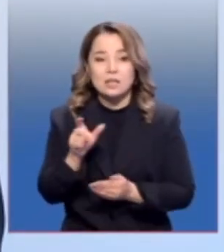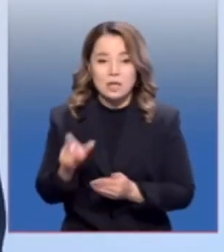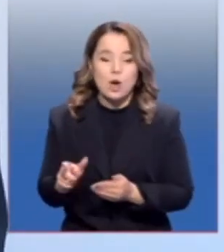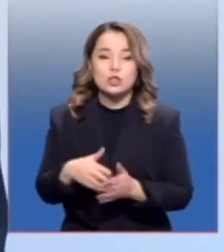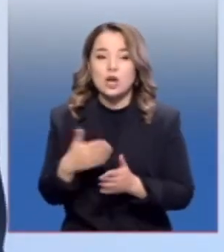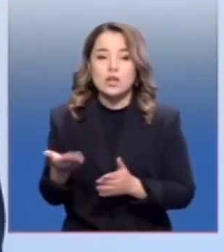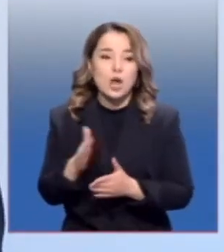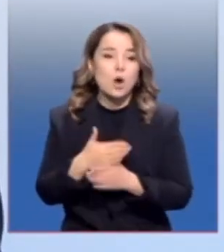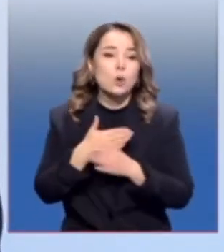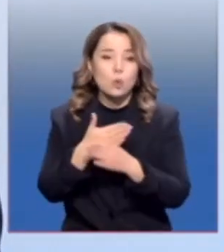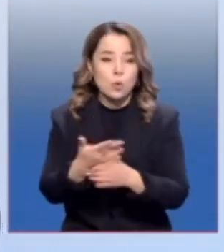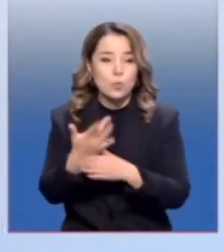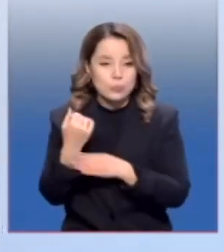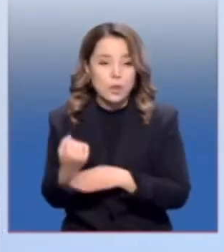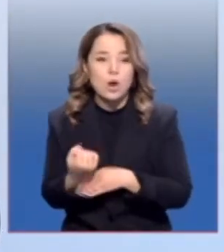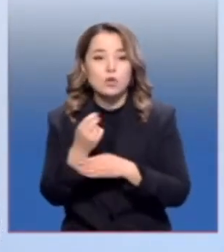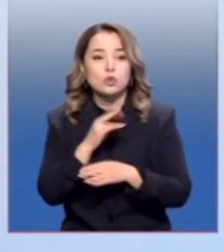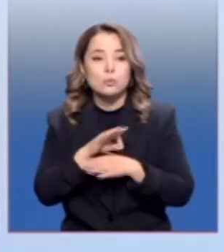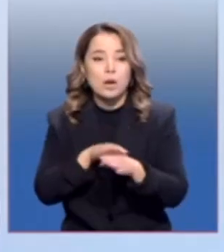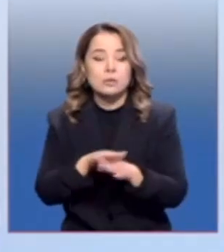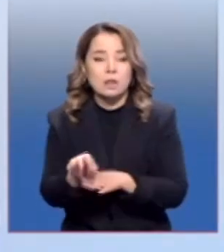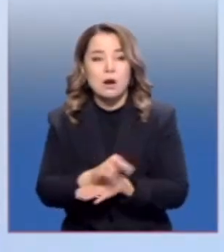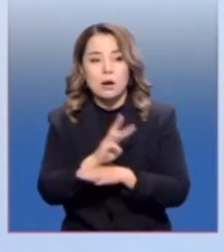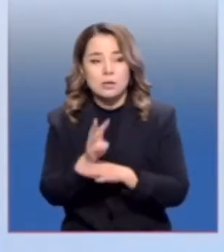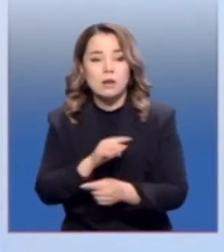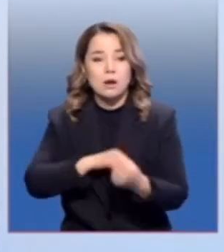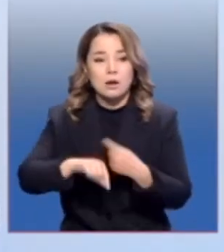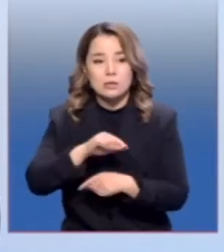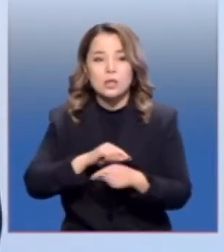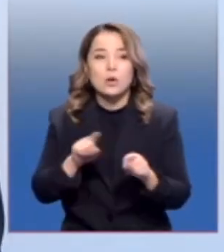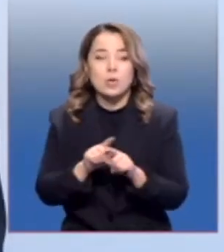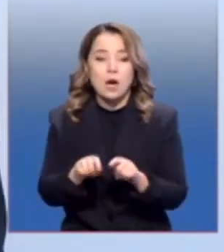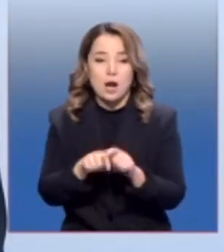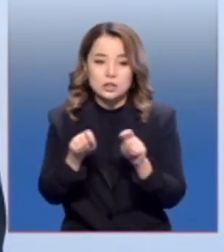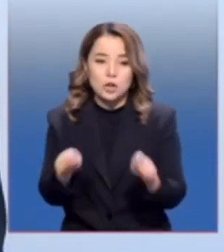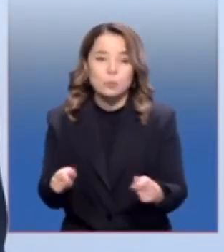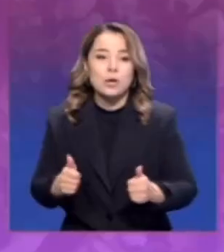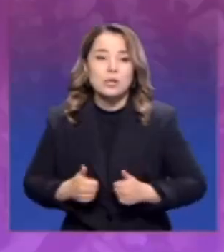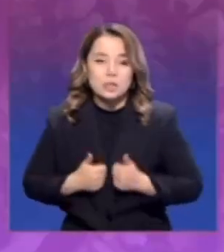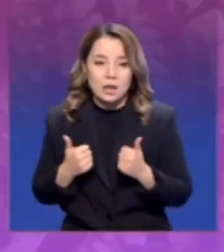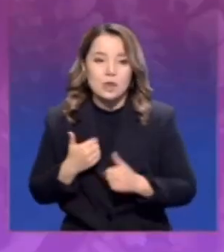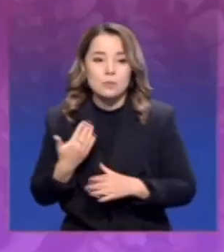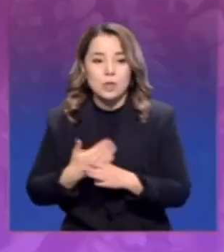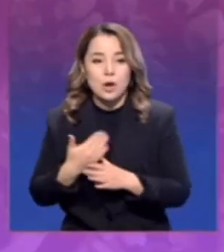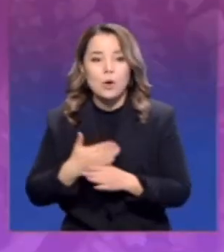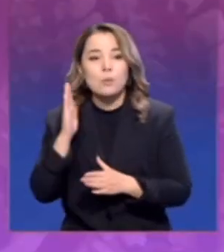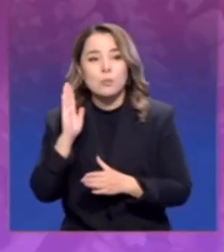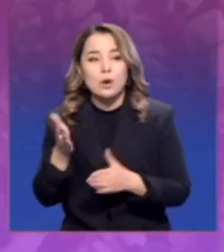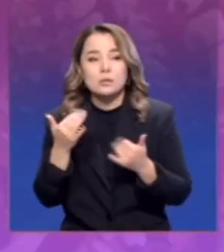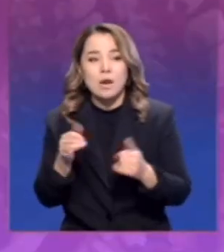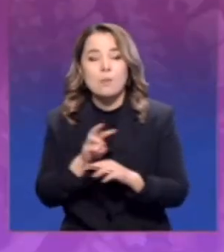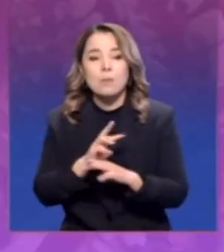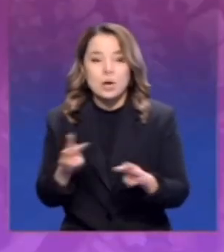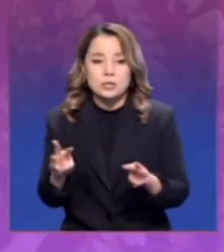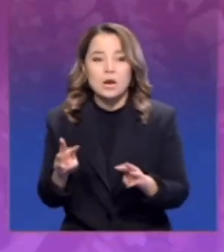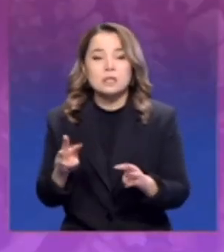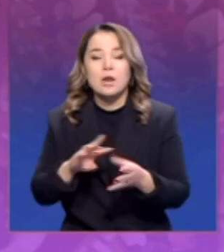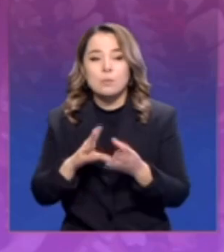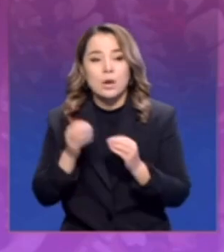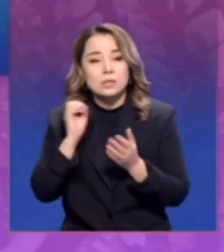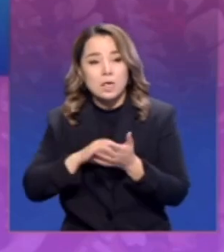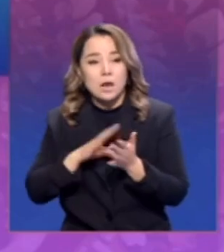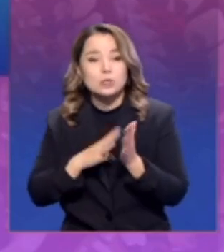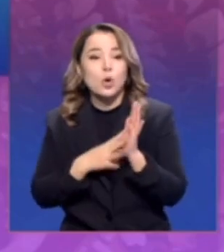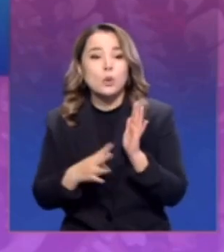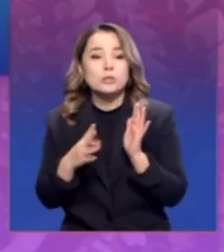жан-жақты қолдау көрсетіп, жұмыспен қамтуға және кәсіп ашуына қолайлы жағдай жасауға бар күшімді саламын. Биыл мәжілістегілердің саны 98, оның